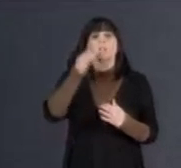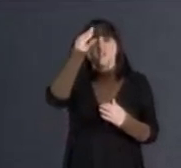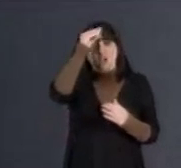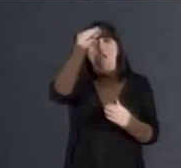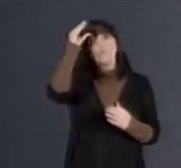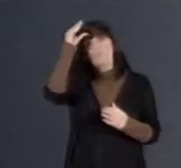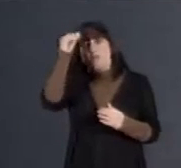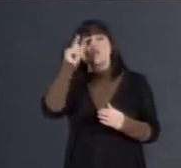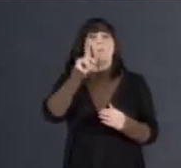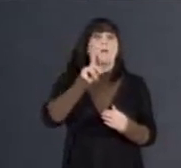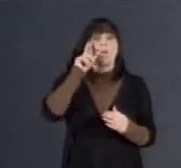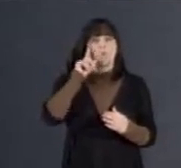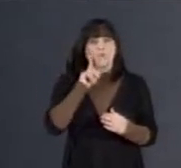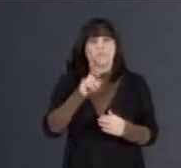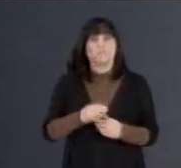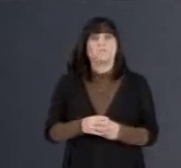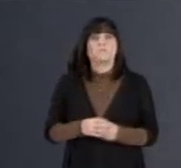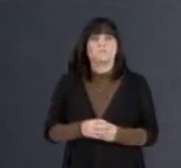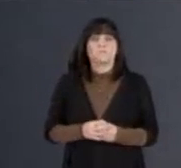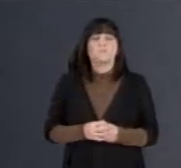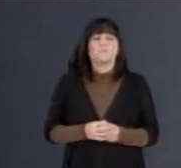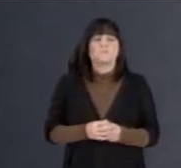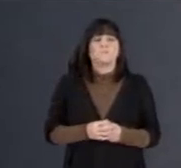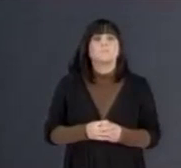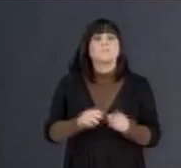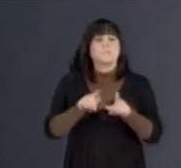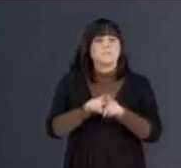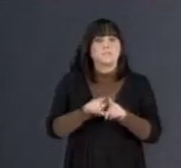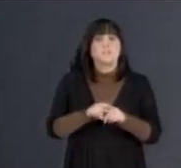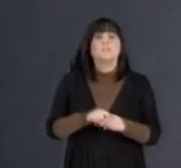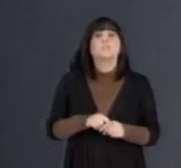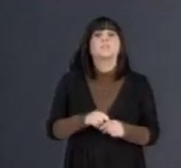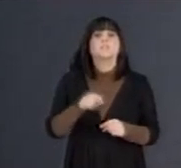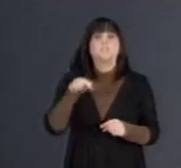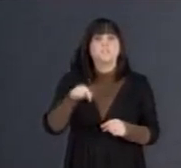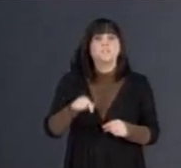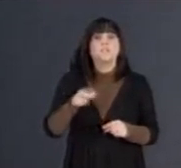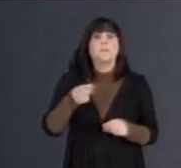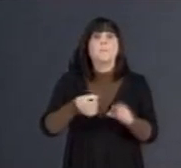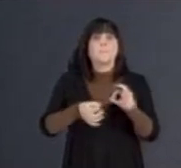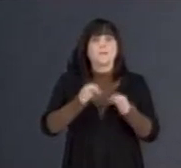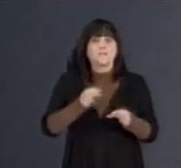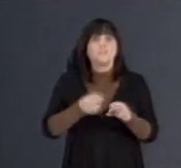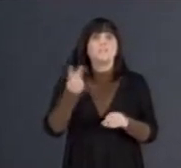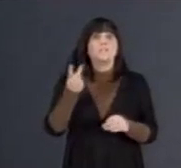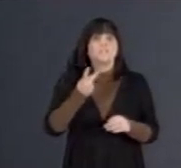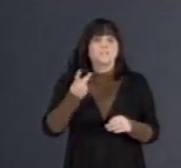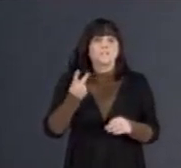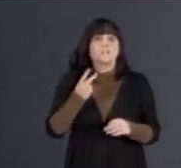biex Unjoni ċivill l-eppropja għattis għu izzweċħ. Biex l-insta' l-istassess. Issa l-partij t-net dikjara għaw il-li